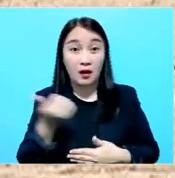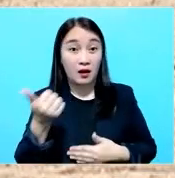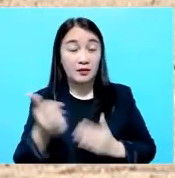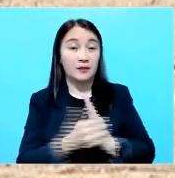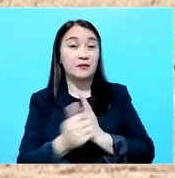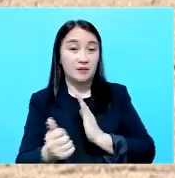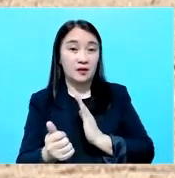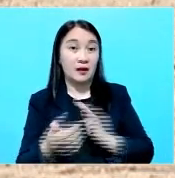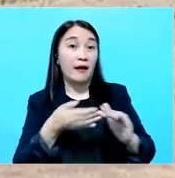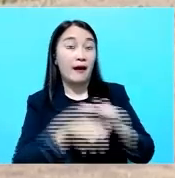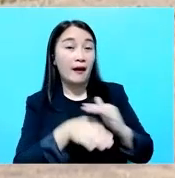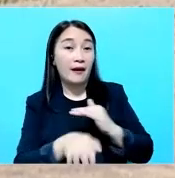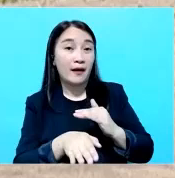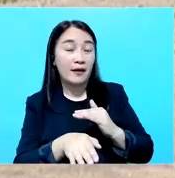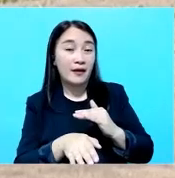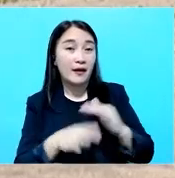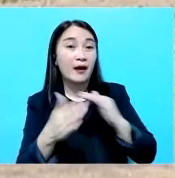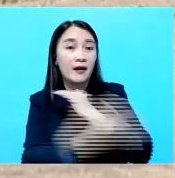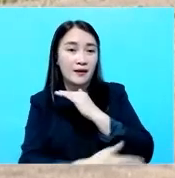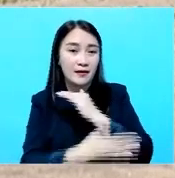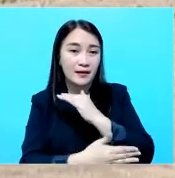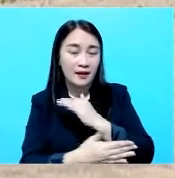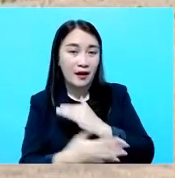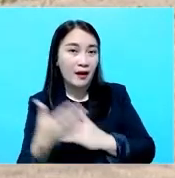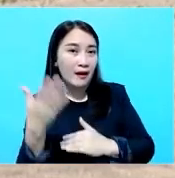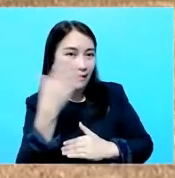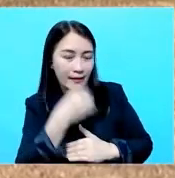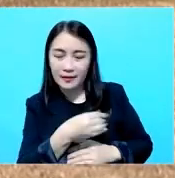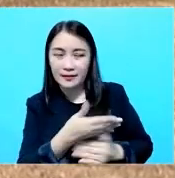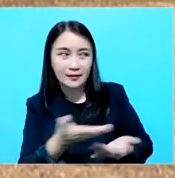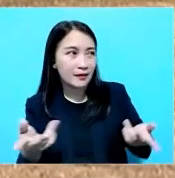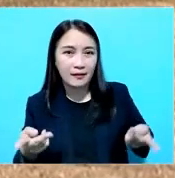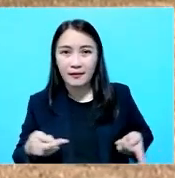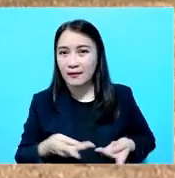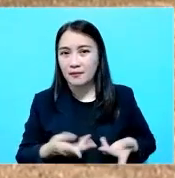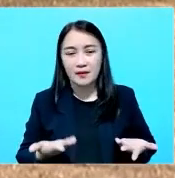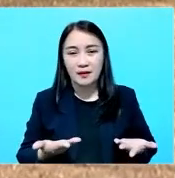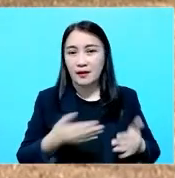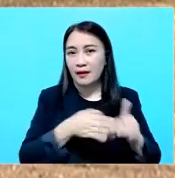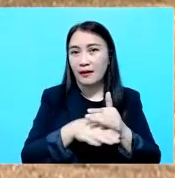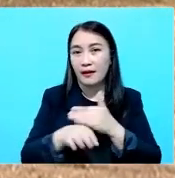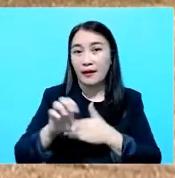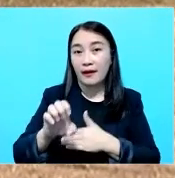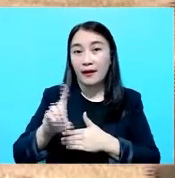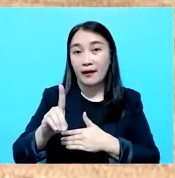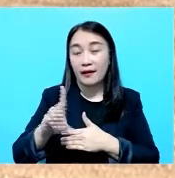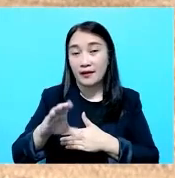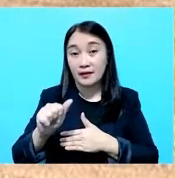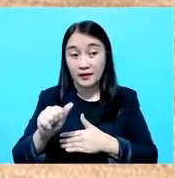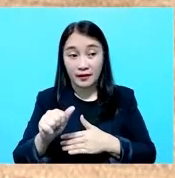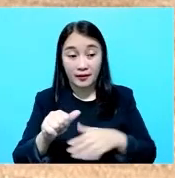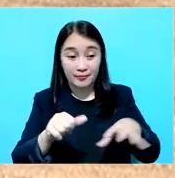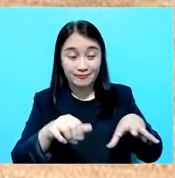ating bansang may napakagandang geographical location. Dito na raw papasok ang mga EDCA sites na nakaposisyon sa mga strategic location gaya